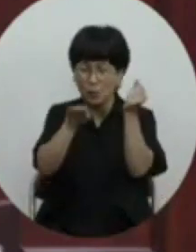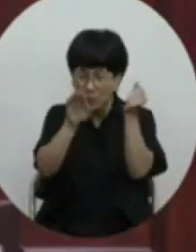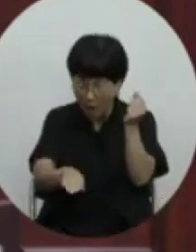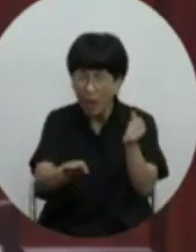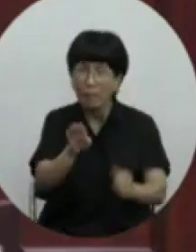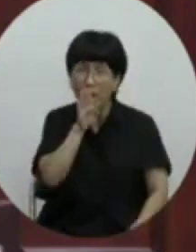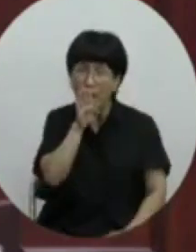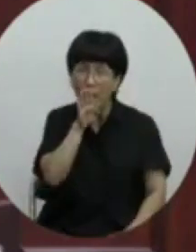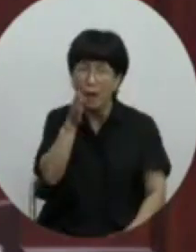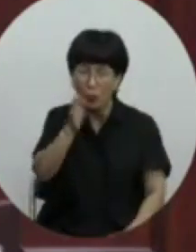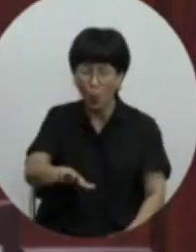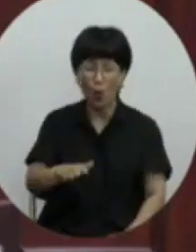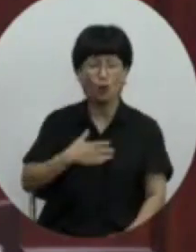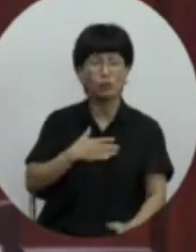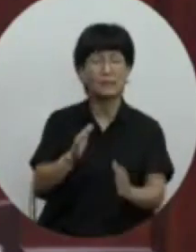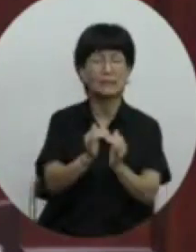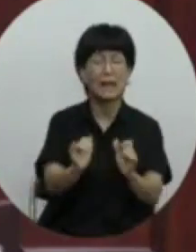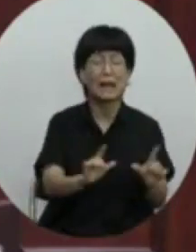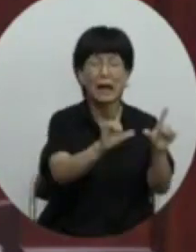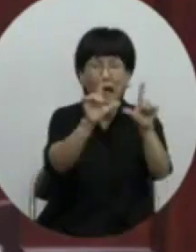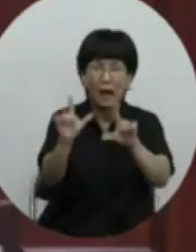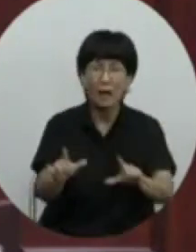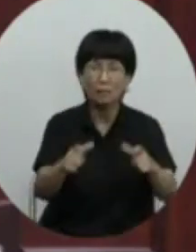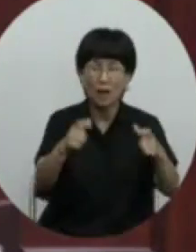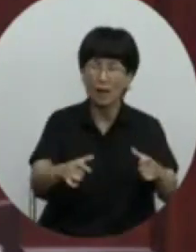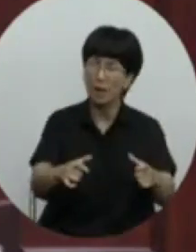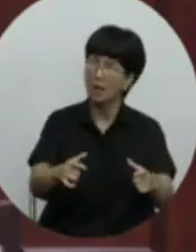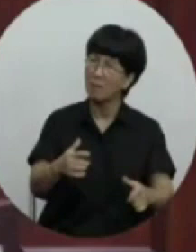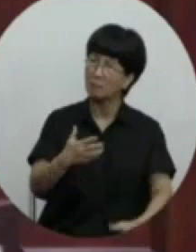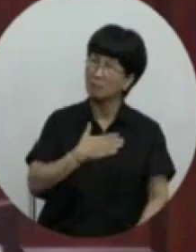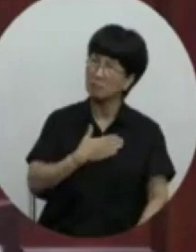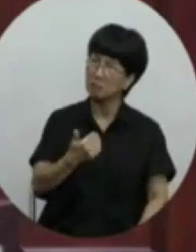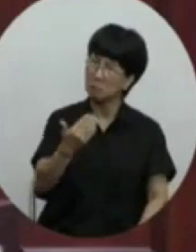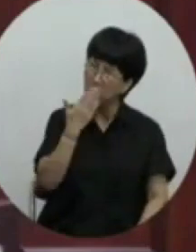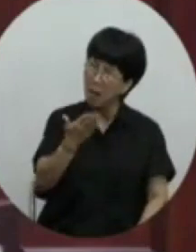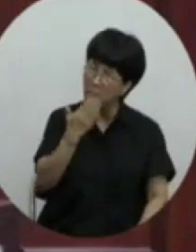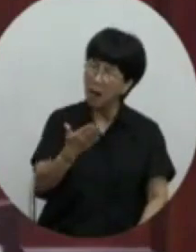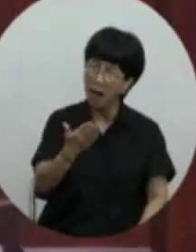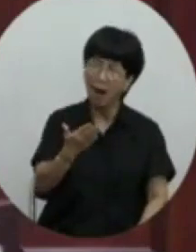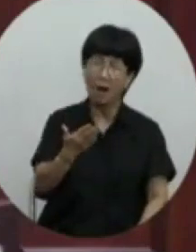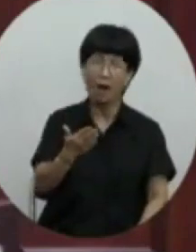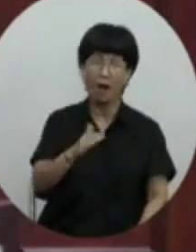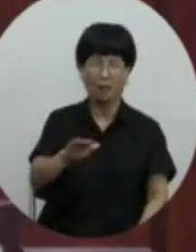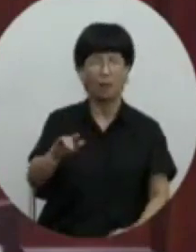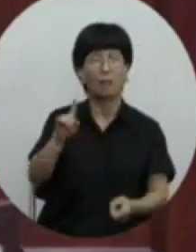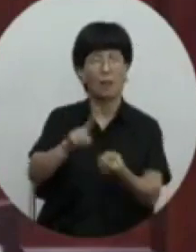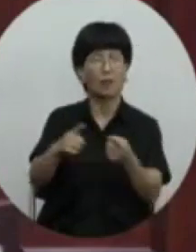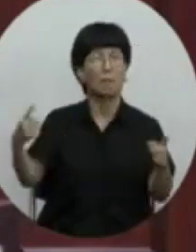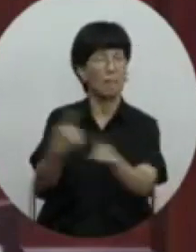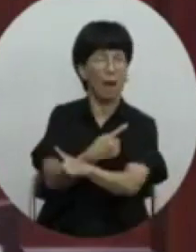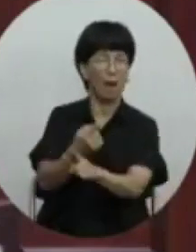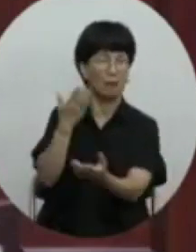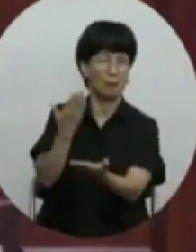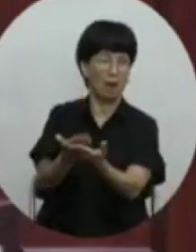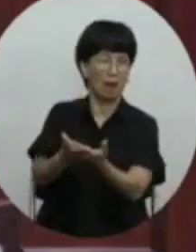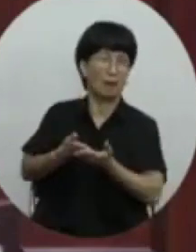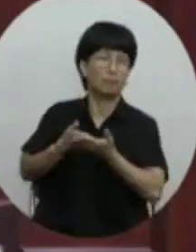할지라도 우리가 통상 감내하고 살아갈 수 있는 정도의 수준으로 조치해 달라고 말입니다.